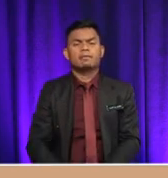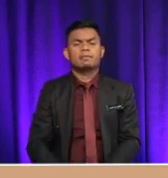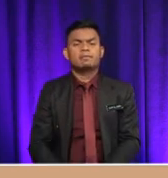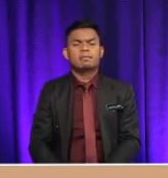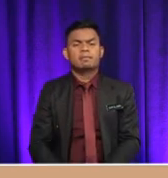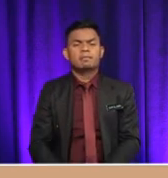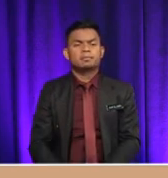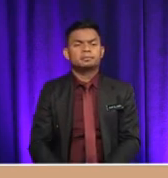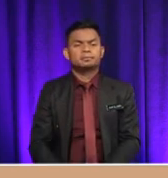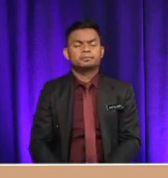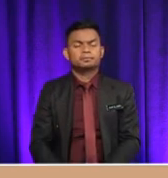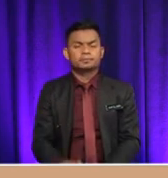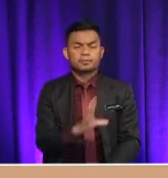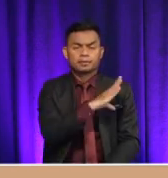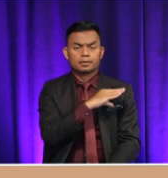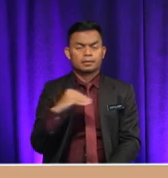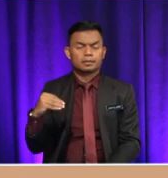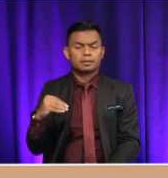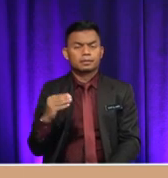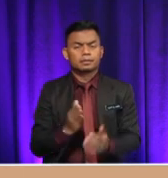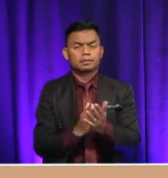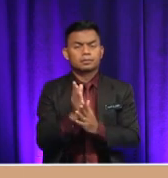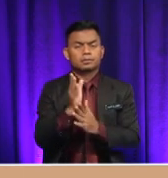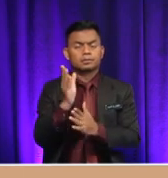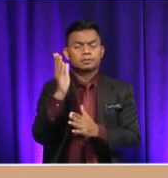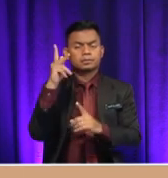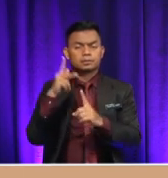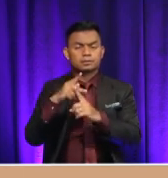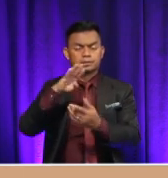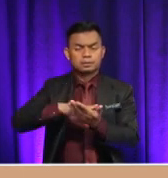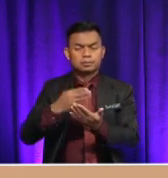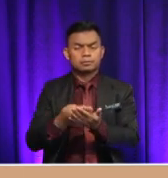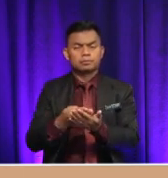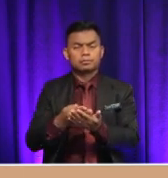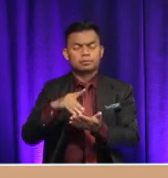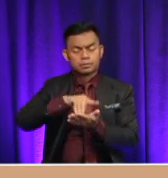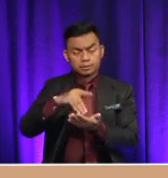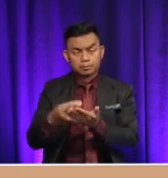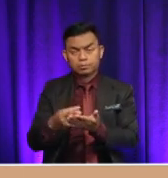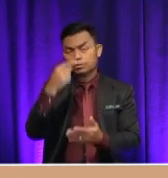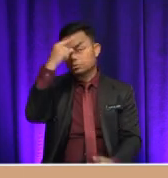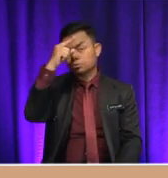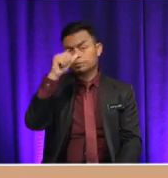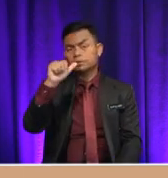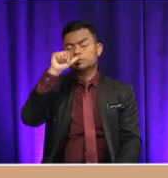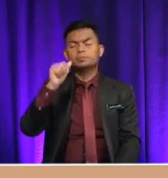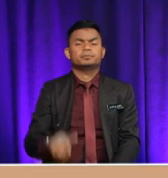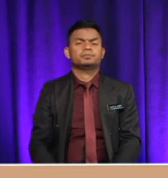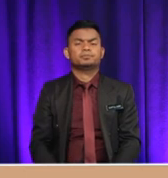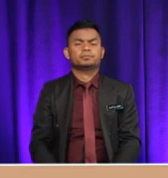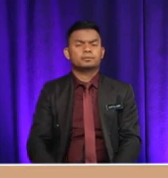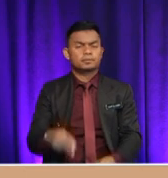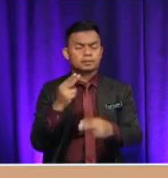dan bakalan terus ke singki dapur untuk air minuman Oke lagi satu Kak sini nama